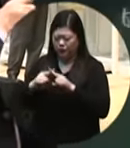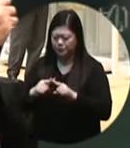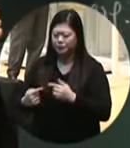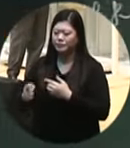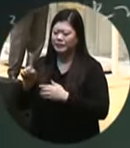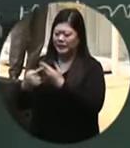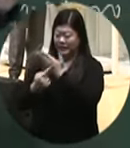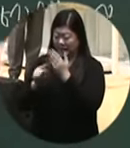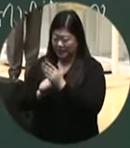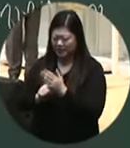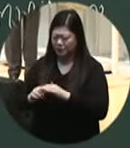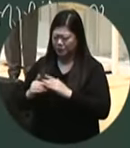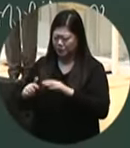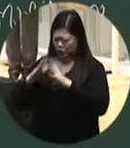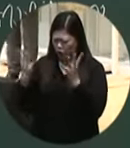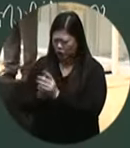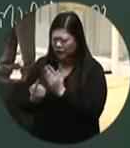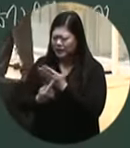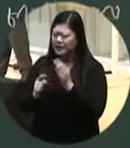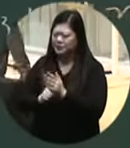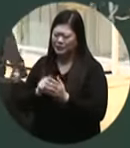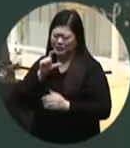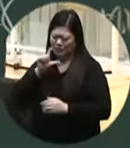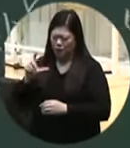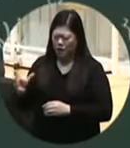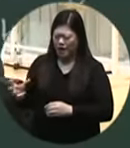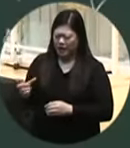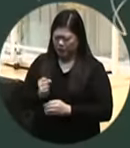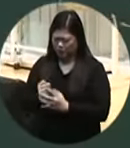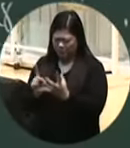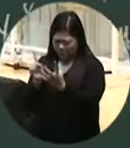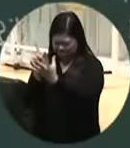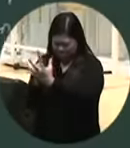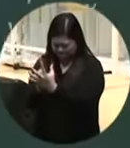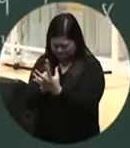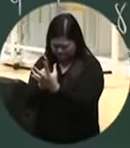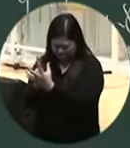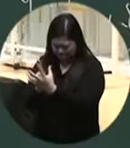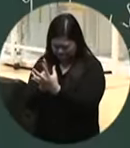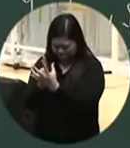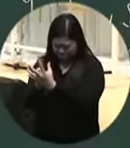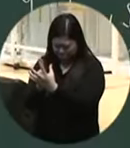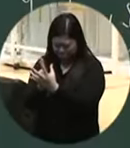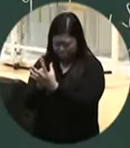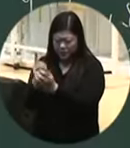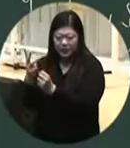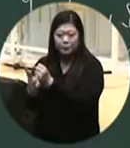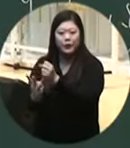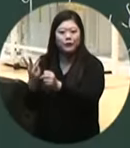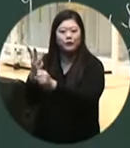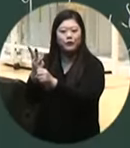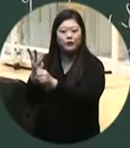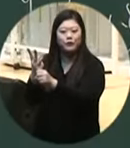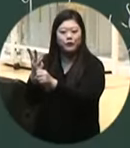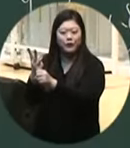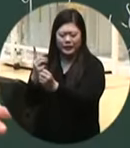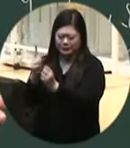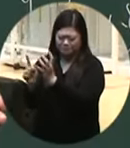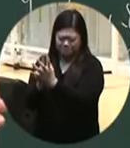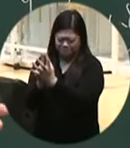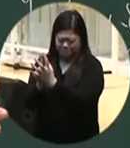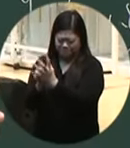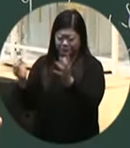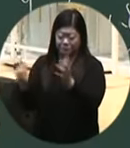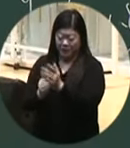지속. One heart, whole heart, continuation. 그랬더니 3년 만에 대역사를 나버렸어. But after that, 3 years later, great works